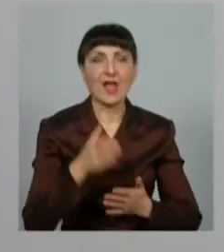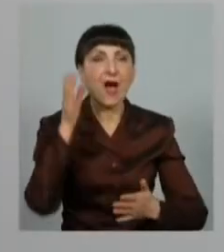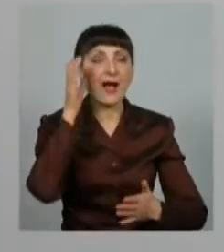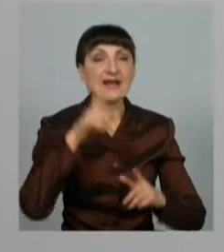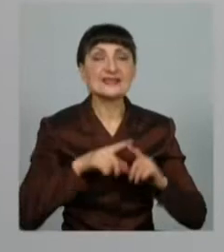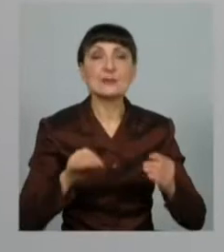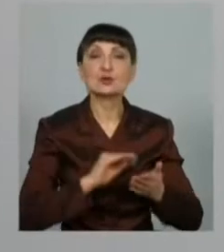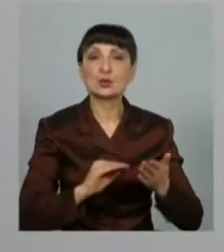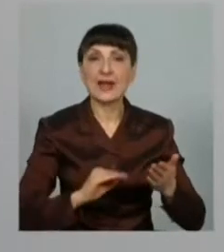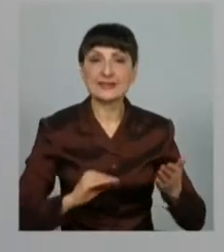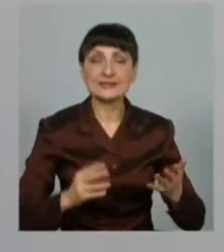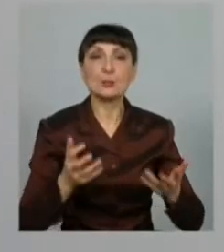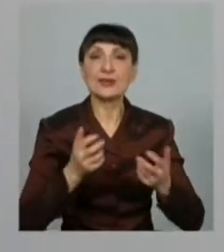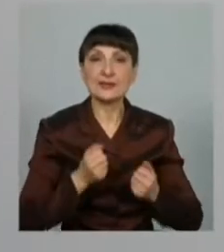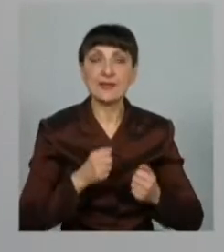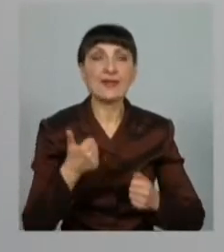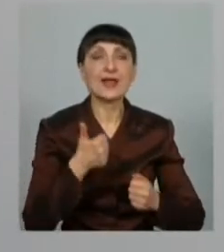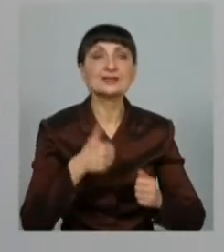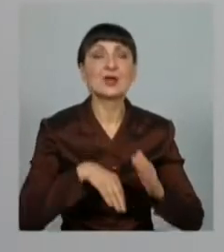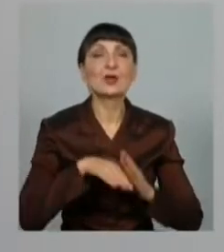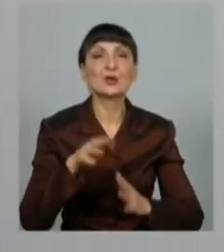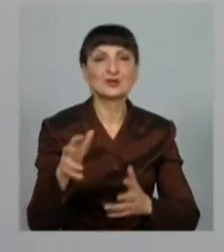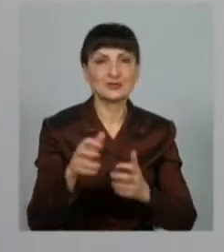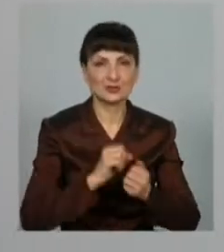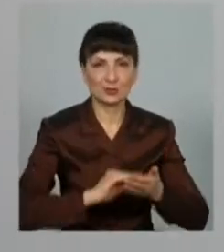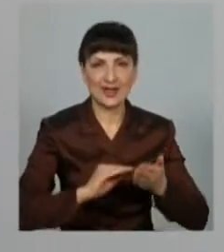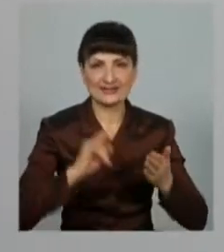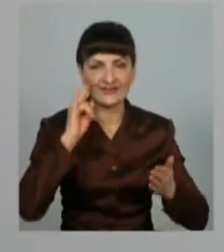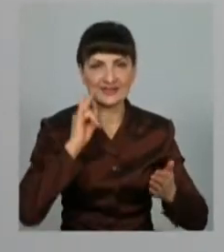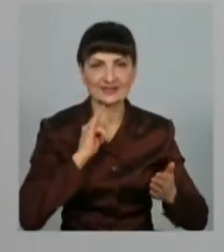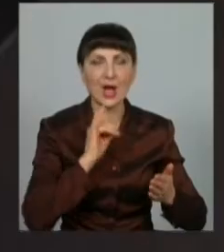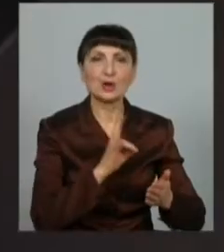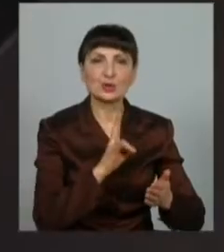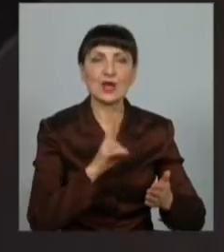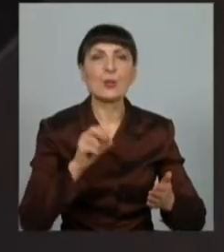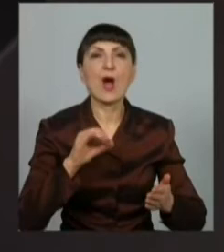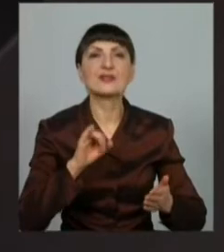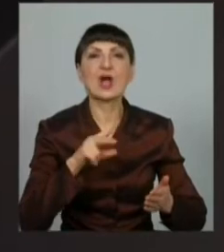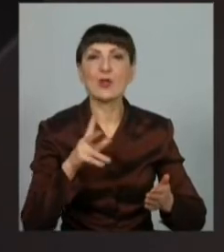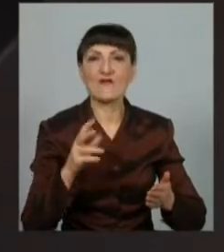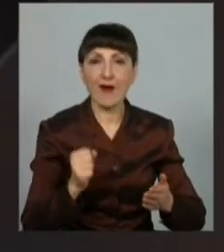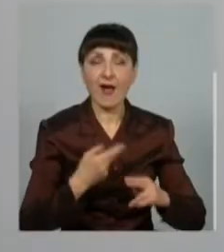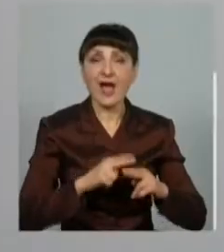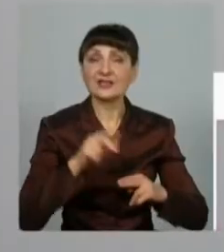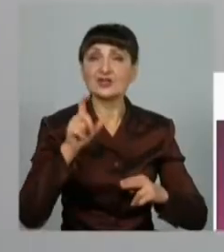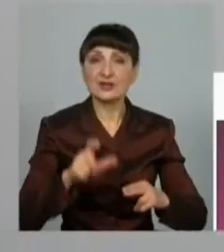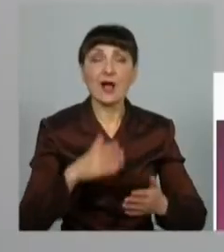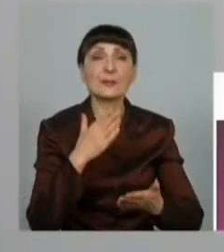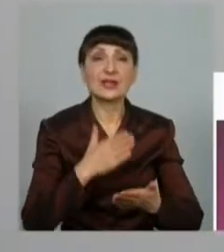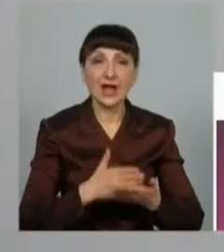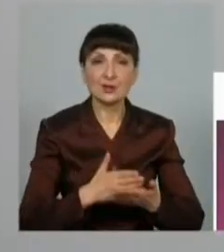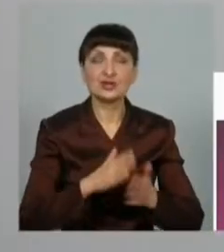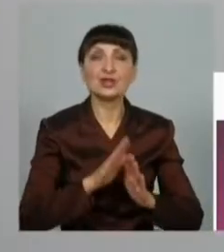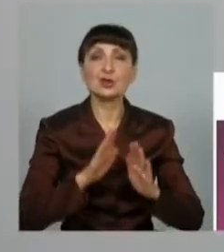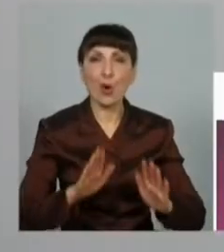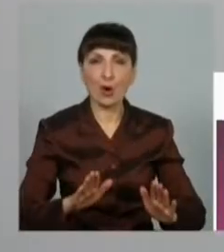Академии журналистики принята одна из лучших журналисток Казахстана Нуржан Мухамеджанова. Это человек, обладающий не